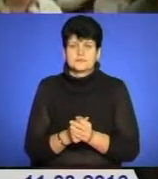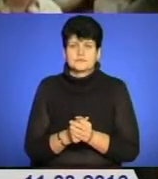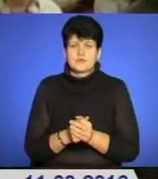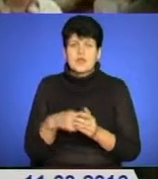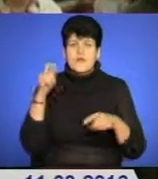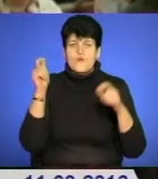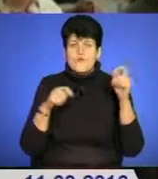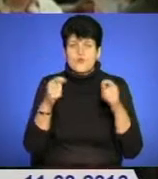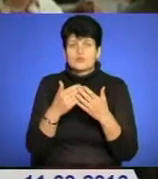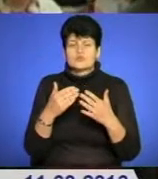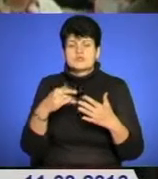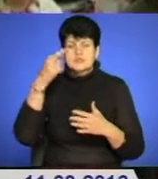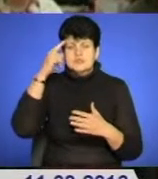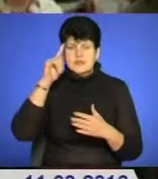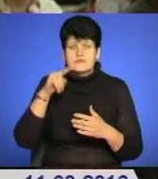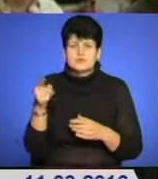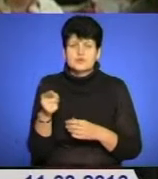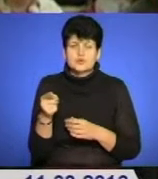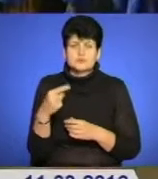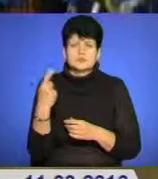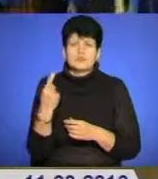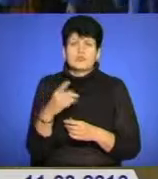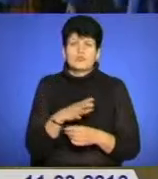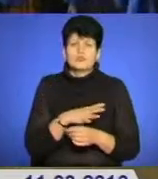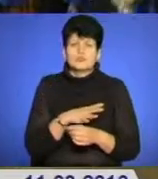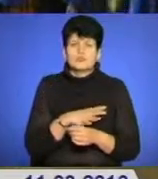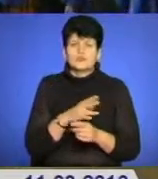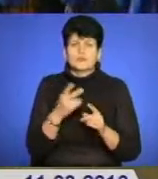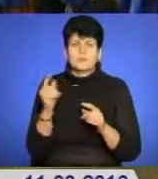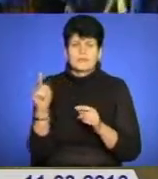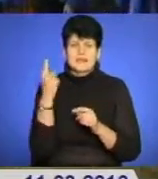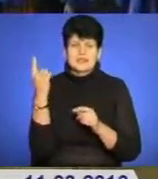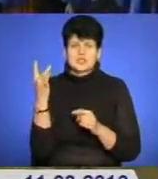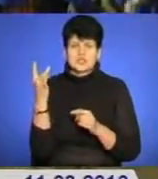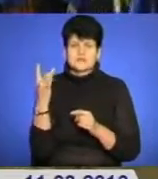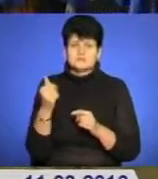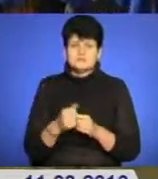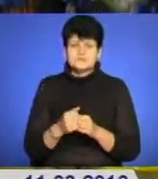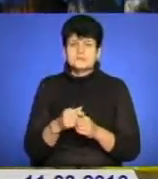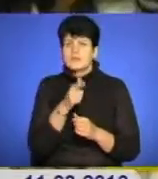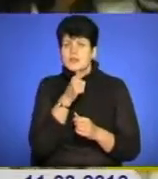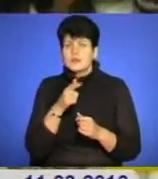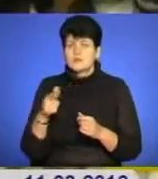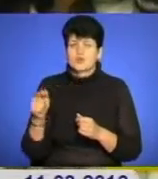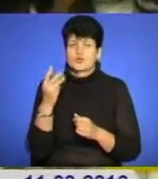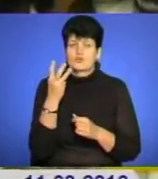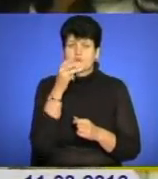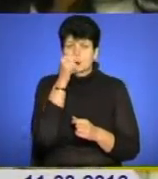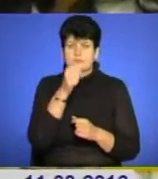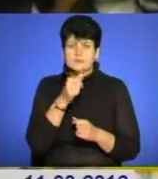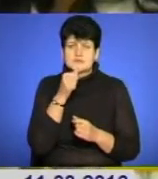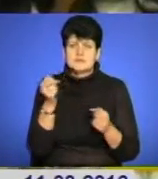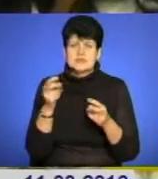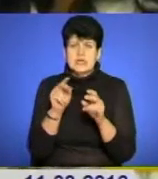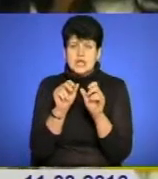Форум музеєзнавців на Тернопільщині цьогоріч відбувається вперше. Протягом 3 місяців спеціальна комісія вивчала